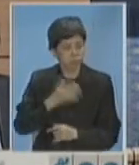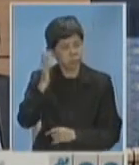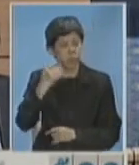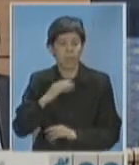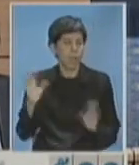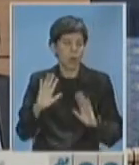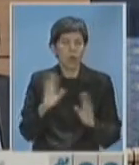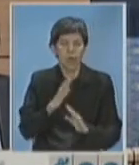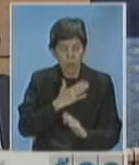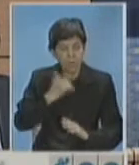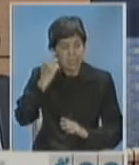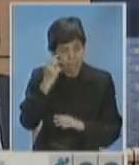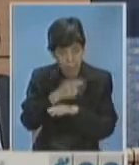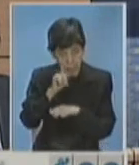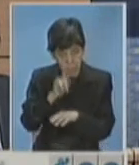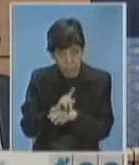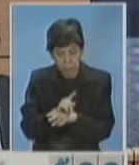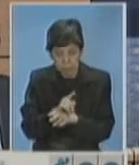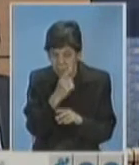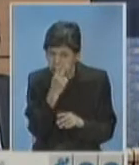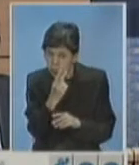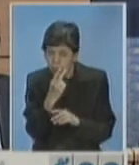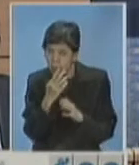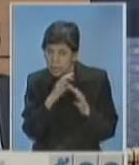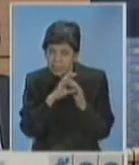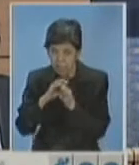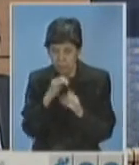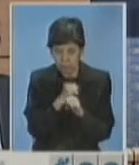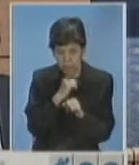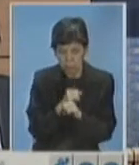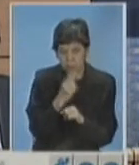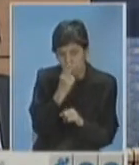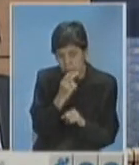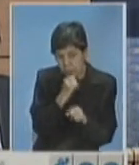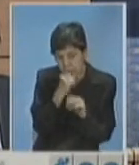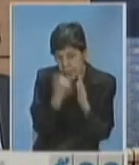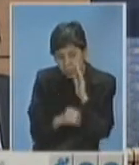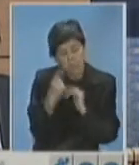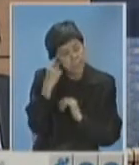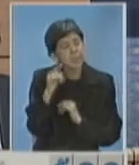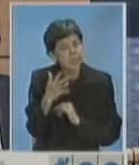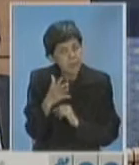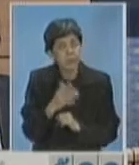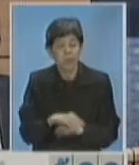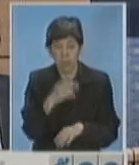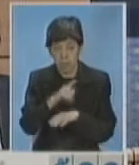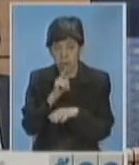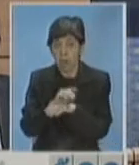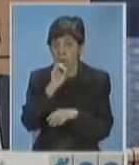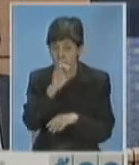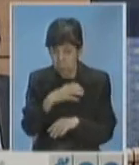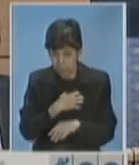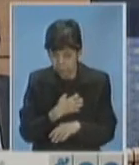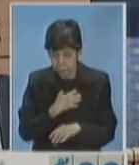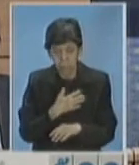ายและผมเชื่อว่าท่านประธานนั้นไม่ได้มีส่วนในการที่จะสอบไปในทางทุจริตดังกล่าวแต่กราบเรียนท่านประธาน